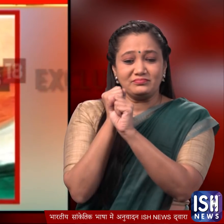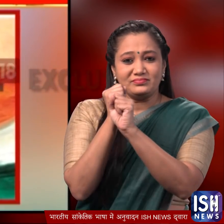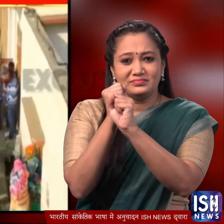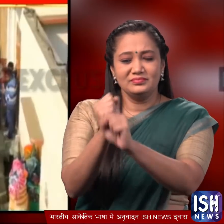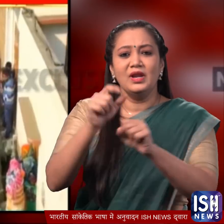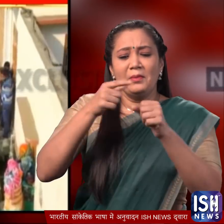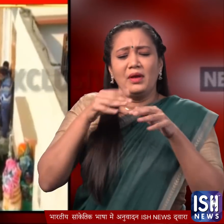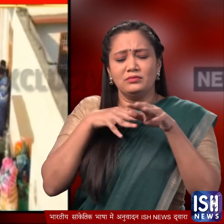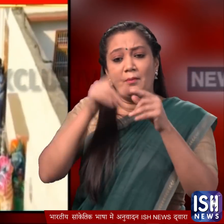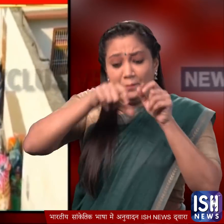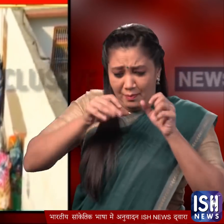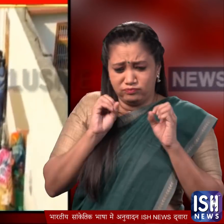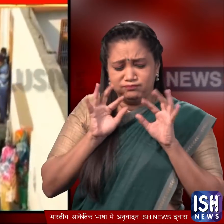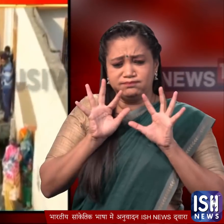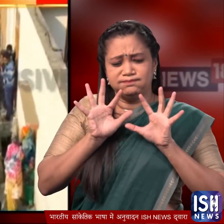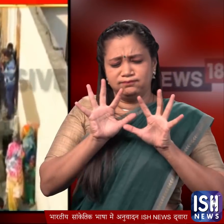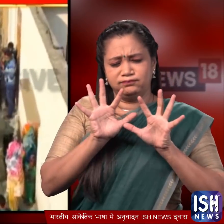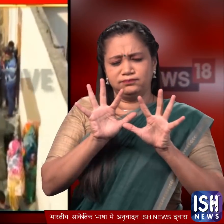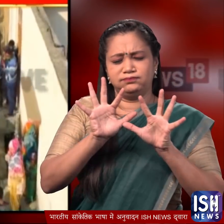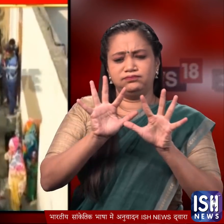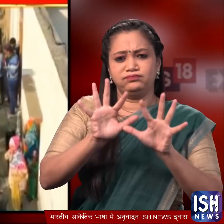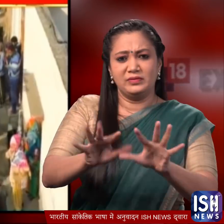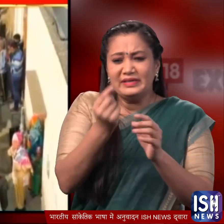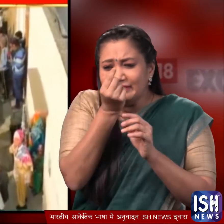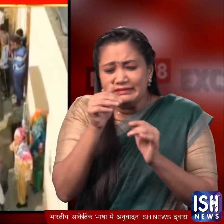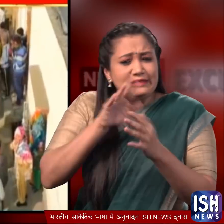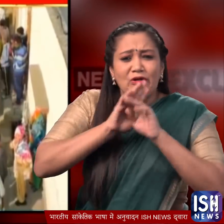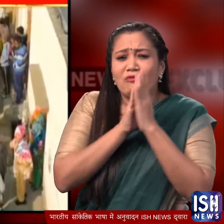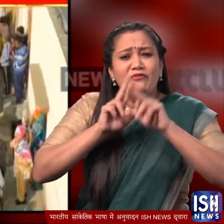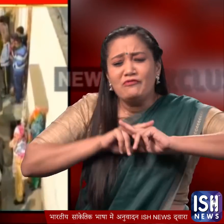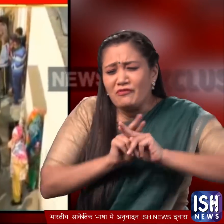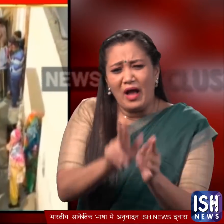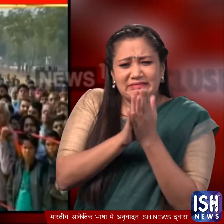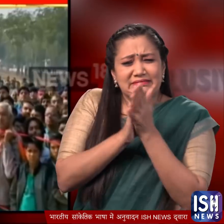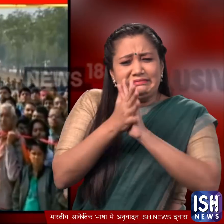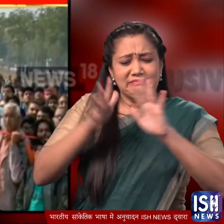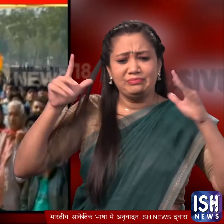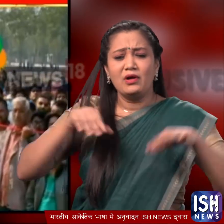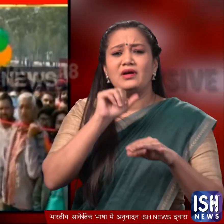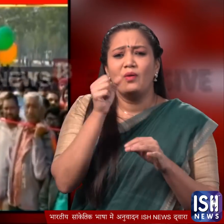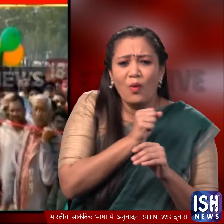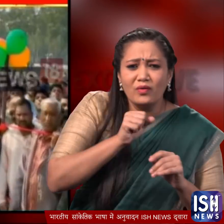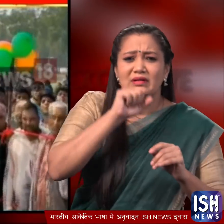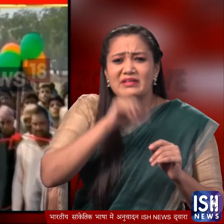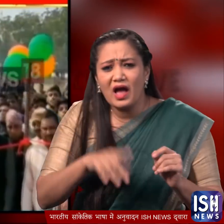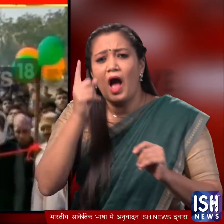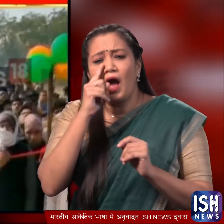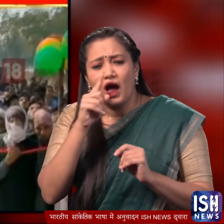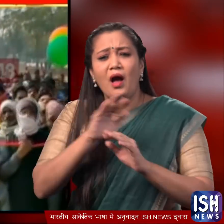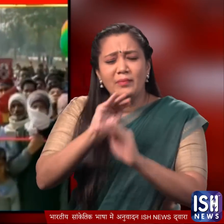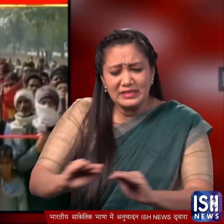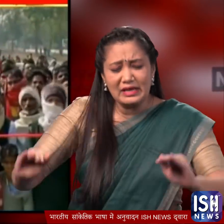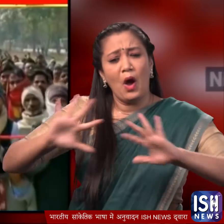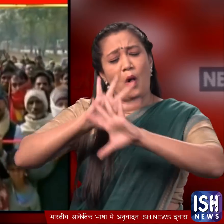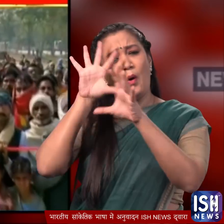ले जाया गया, पीछे पीछे लोगों का हुजूम भी निकल पड़ा। गली में पैर रखने तक की भी जगह नजर नहीं आई। जवान, बुजुर्ग, महिलाएं,